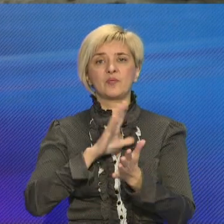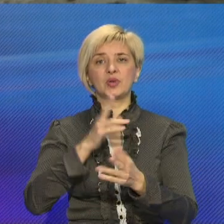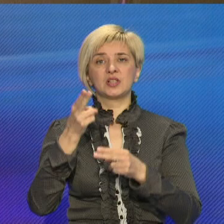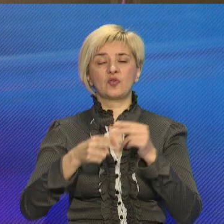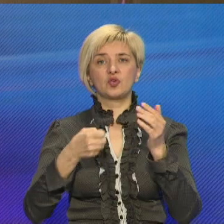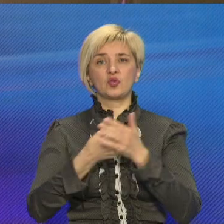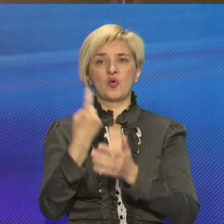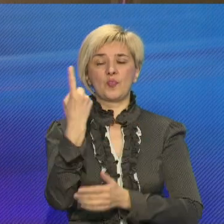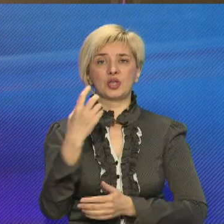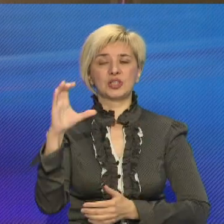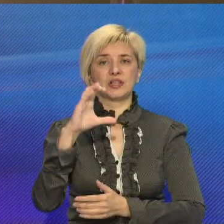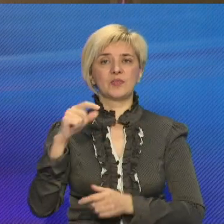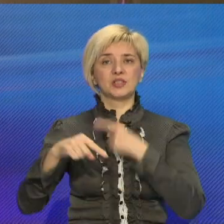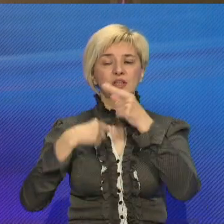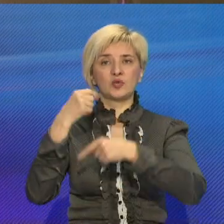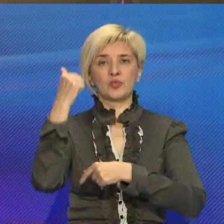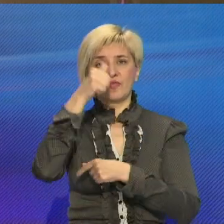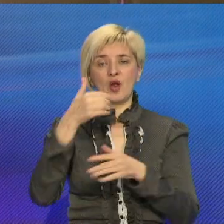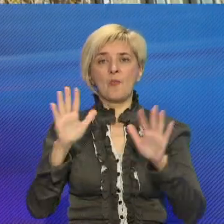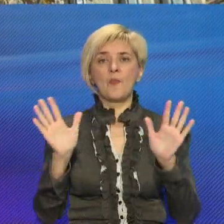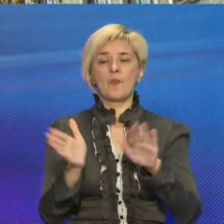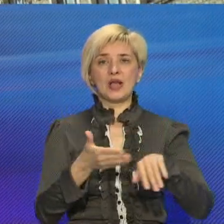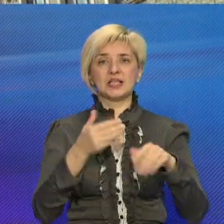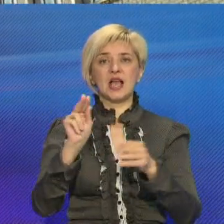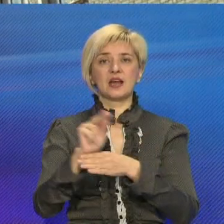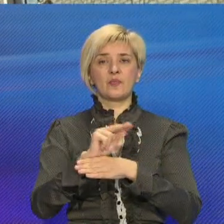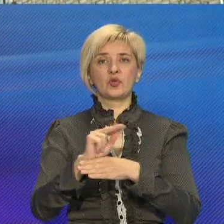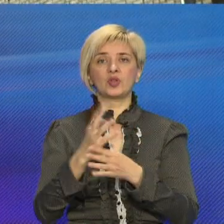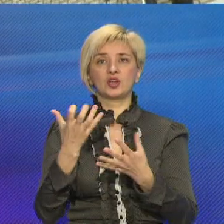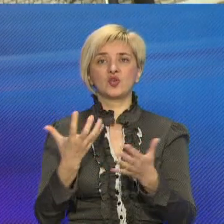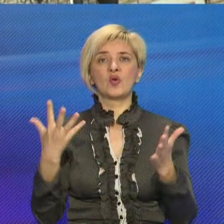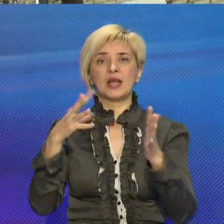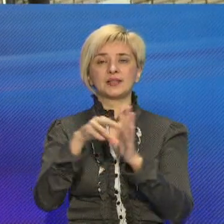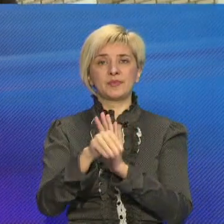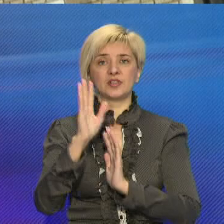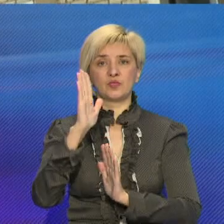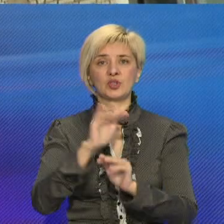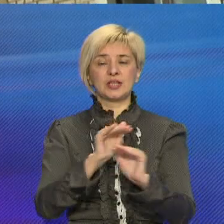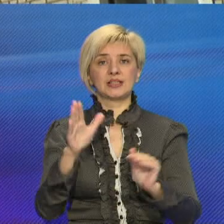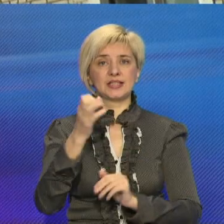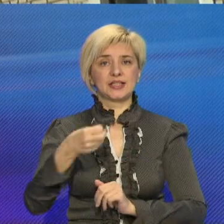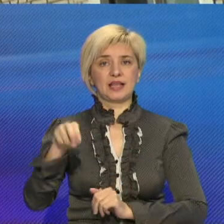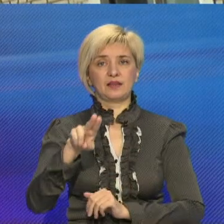наступнага года. Пасля маштабнай мадэрнізацыі ва ўстанове адукацыі яшчэ размесціцца дзіцячы садок.